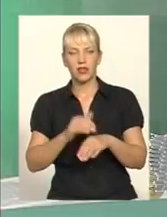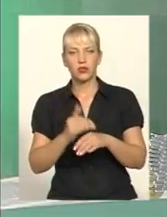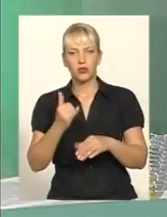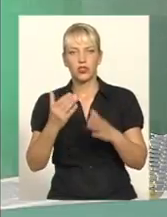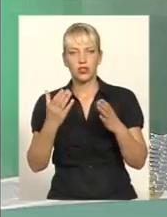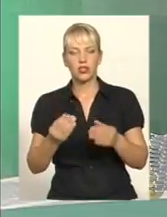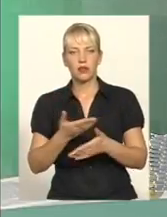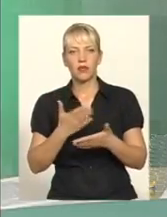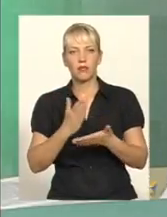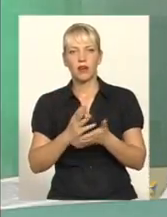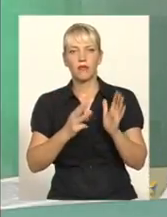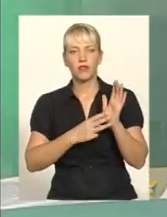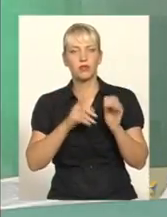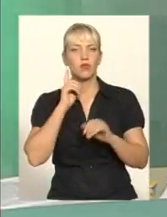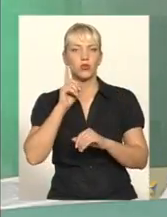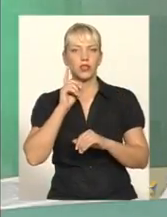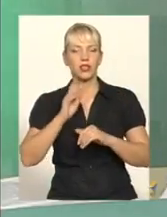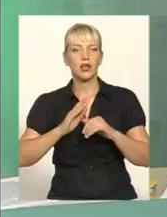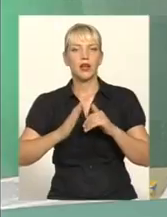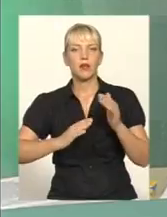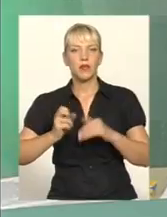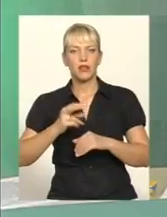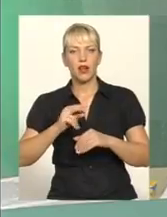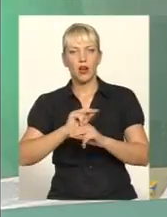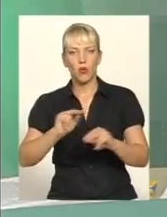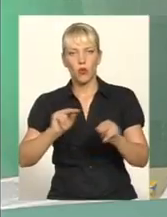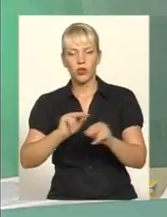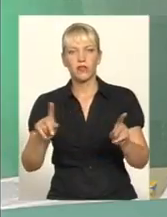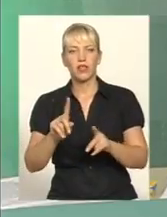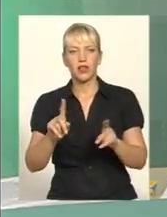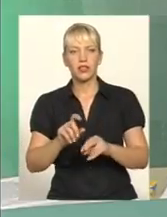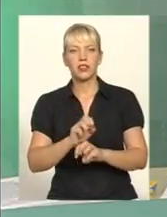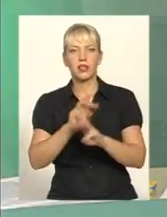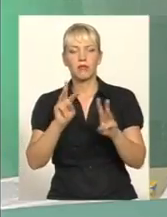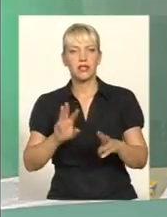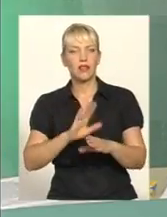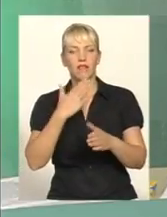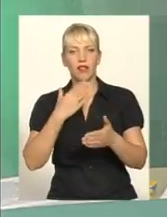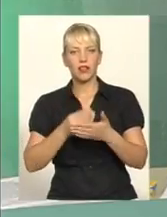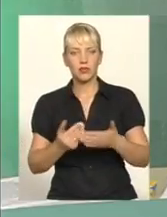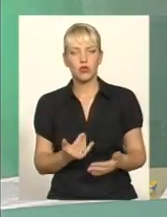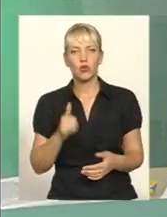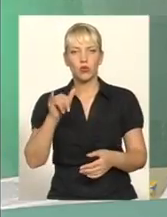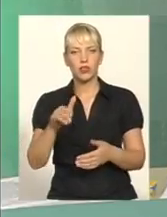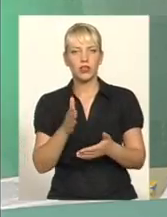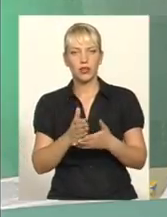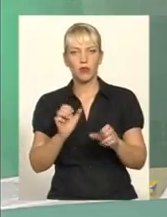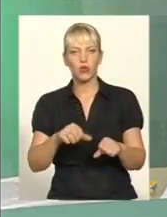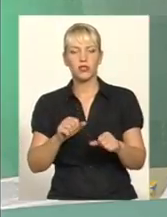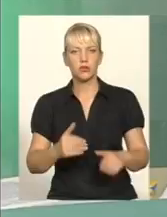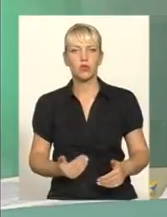на сьогоднішній день ми маємо 8 молодих педагогів, які забезпечені не власним житлом, але вони мають можливість проживати і відповідно